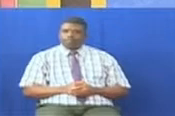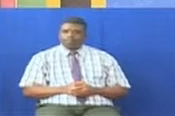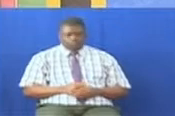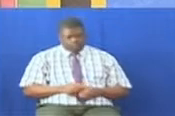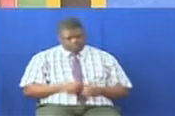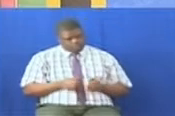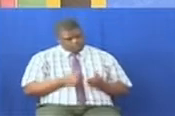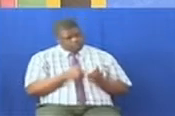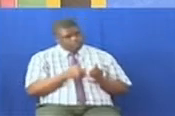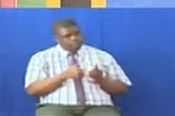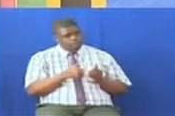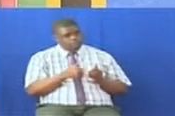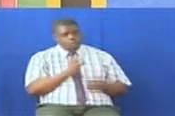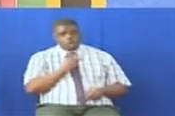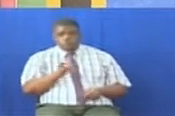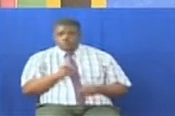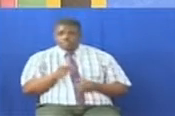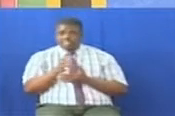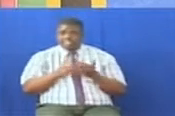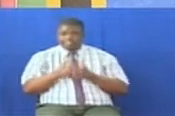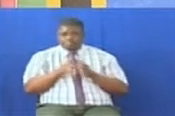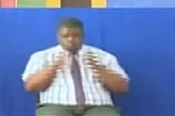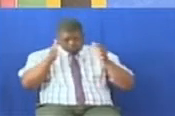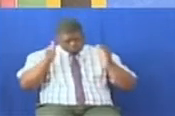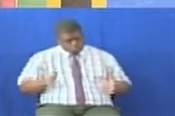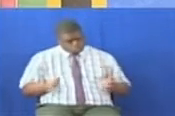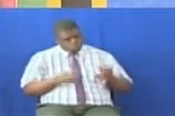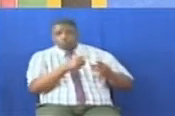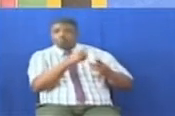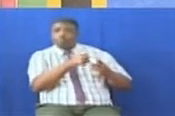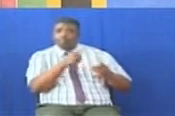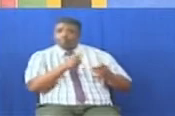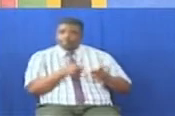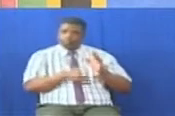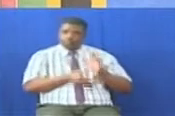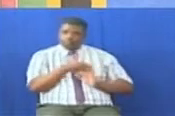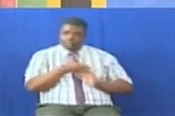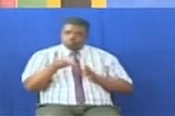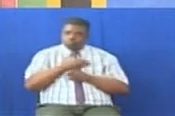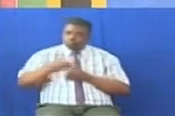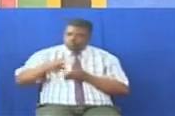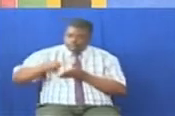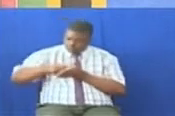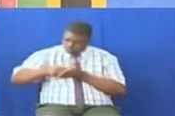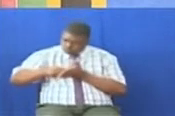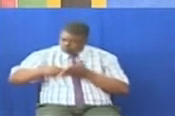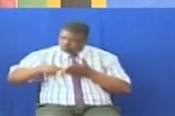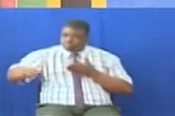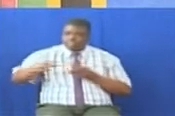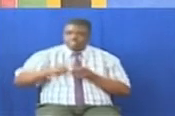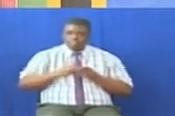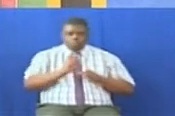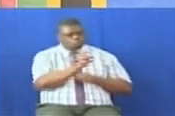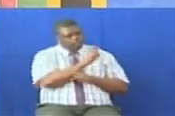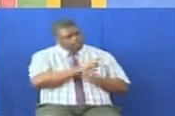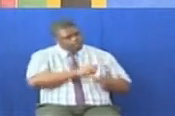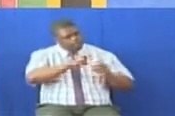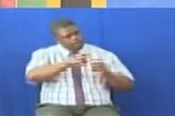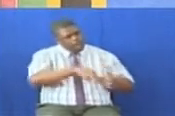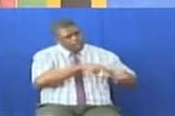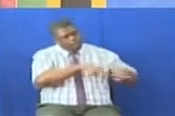makuu mawili. Kwanza ni kuhusiana na manunuzi na usimamizi wa mikataba mbalimbali ambayo inaingia katika halmashauri zetu za wilaya.